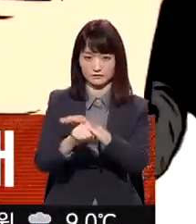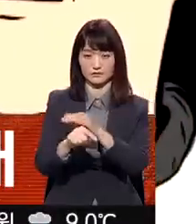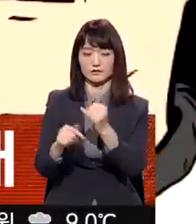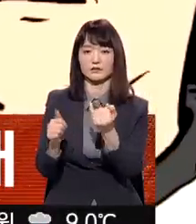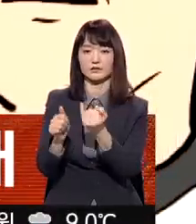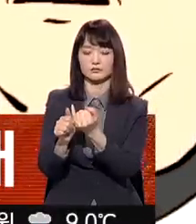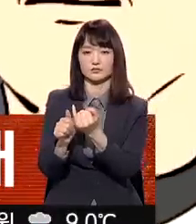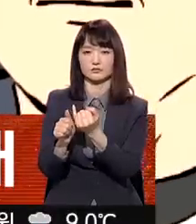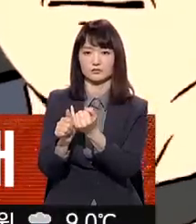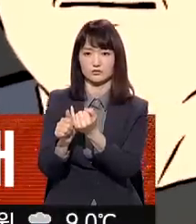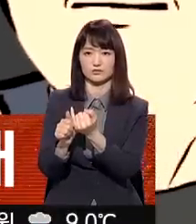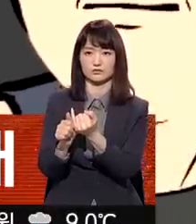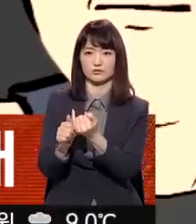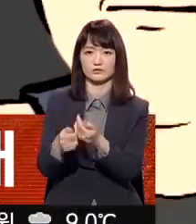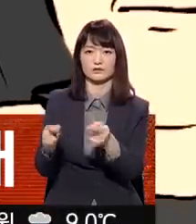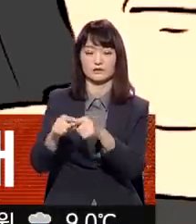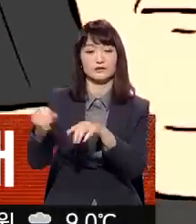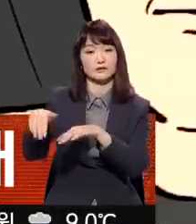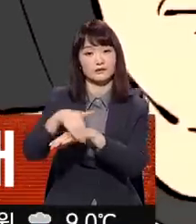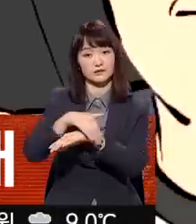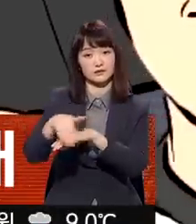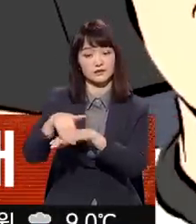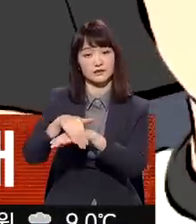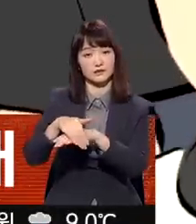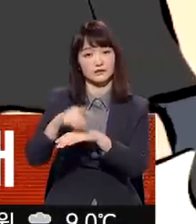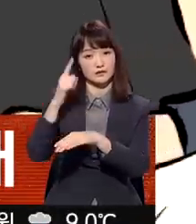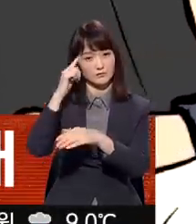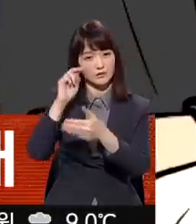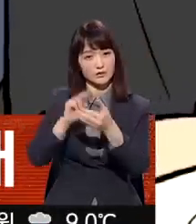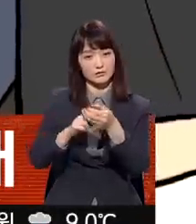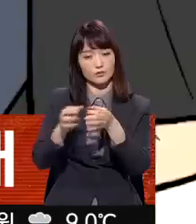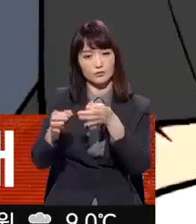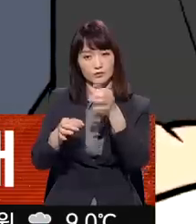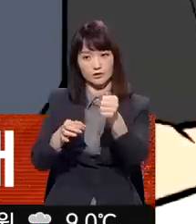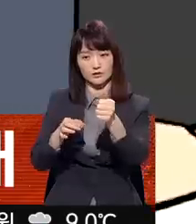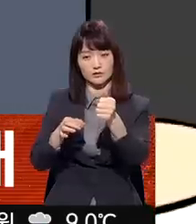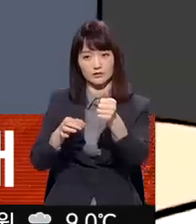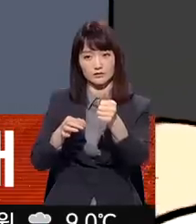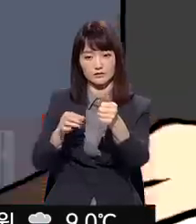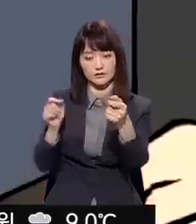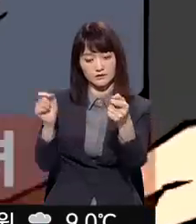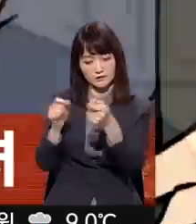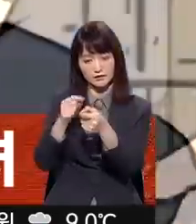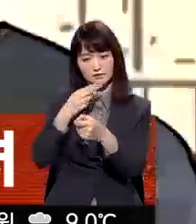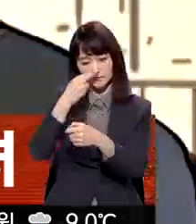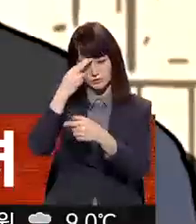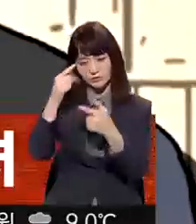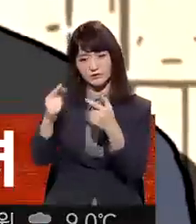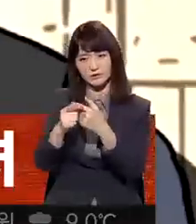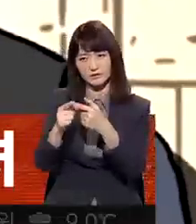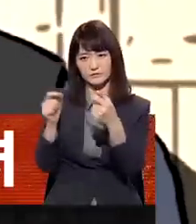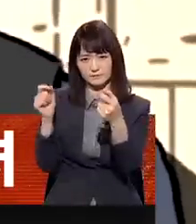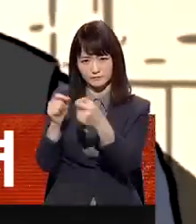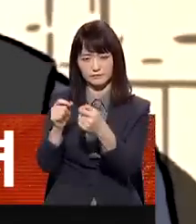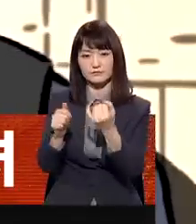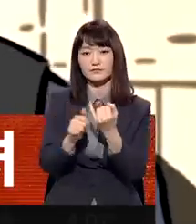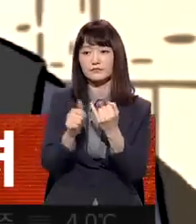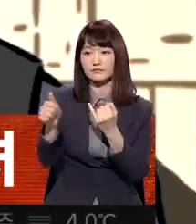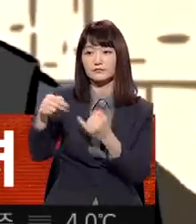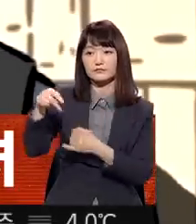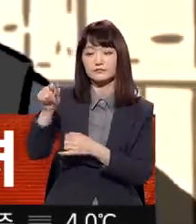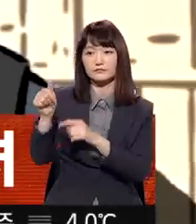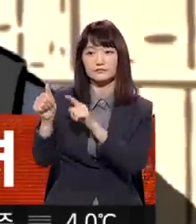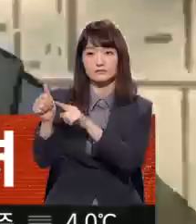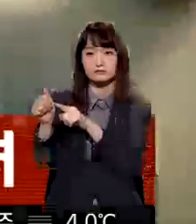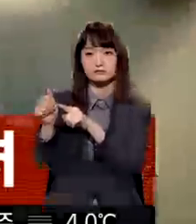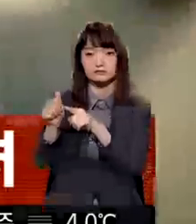같이 다니다 보니까 친해져서요, 이 원장이랑도 종종 술자리를 가지면서 더 가까워지게 된 겁니다. 예, 남편 서 씨, 이